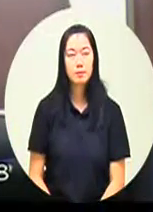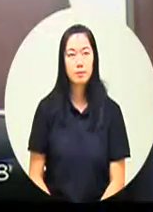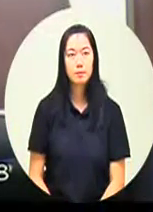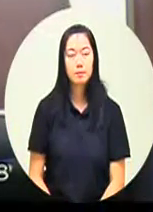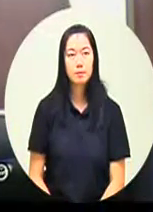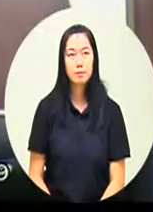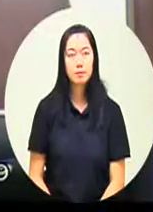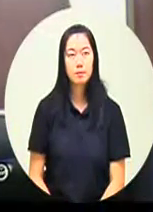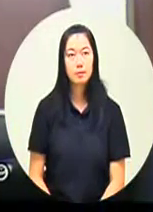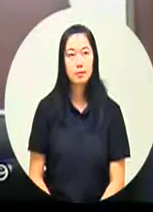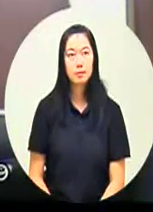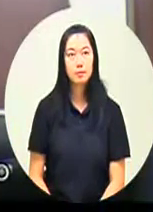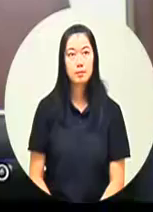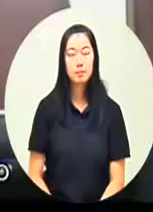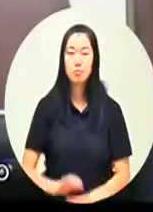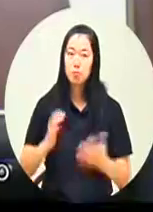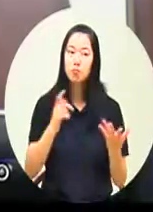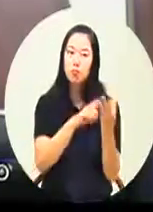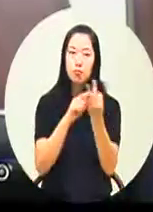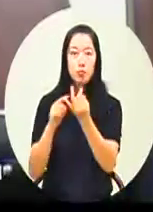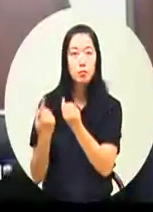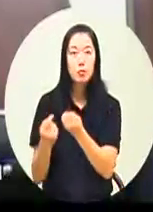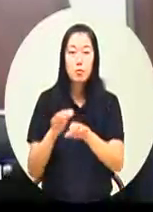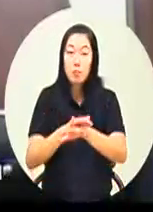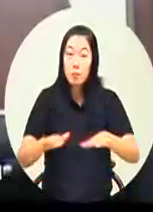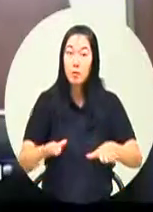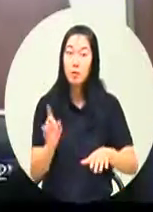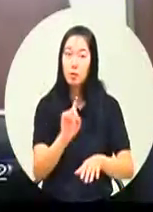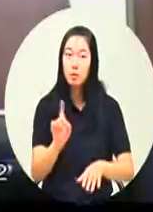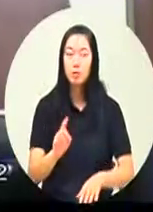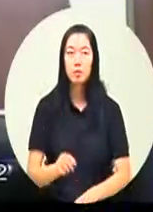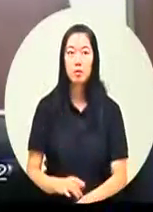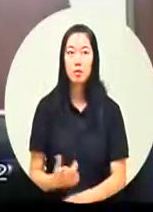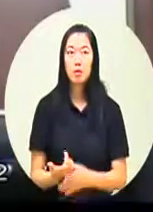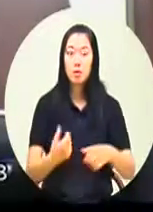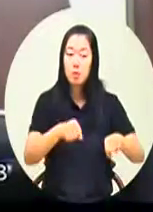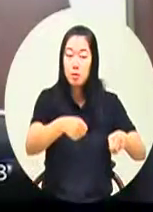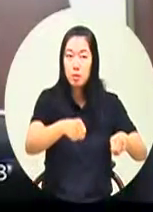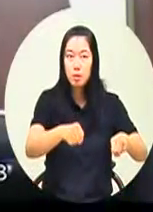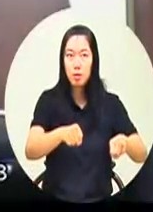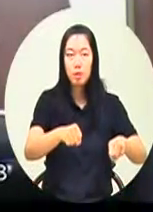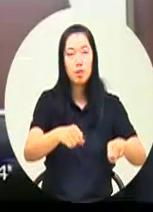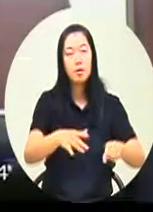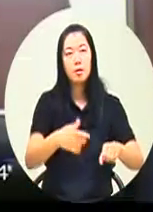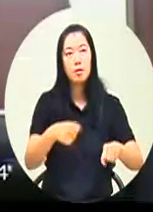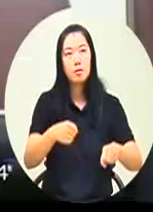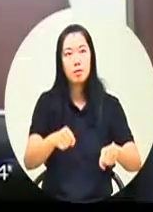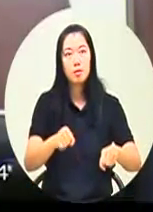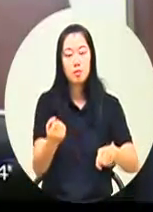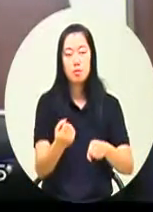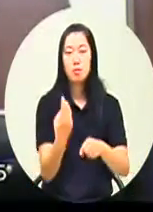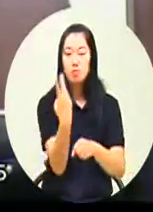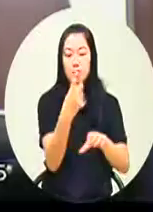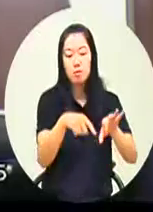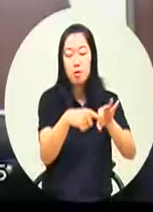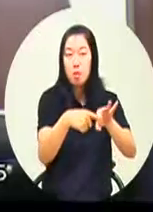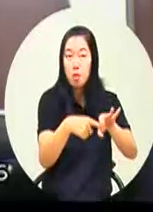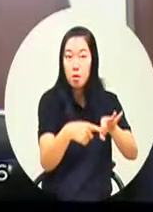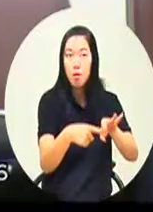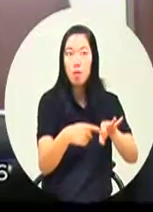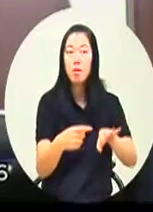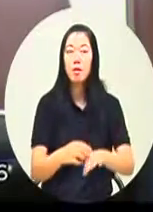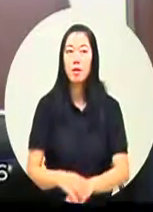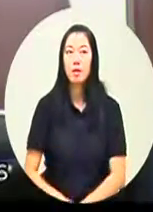说，那大概有几个就安全性，就是因为机车的毕竟是两轮，还要遮那